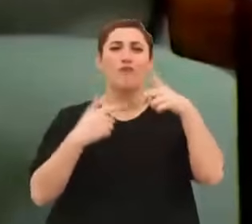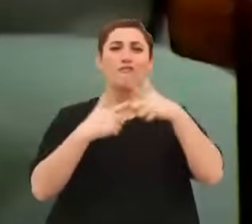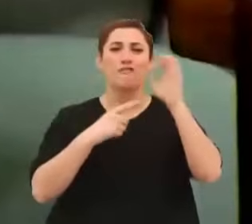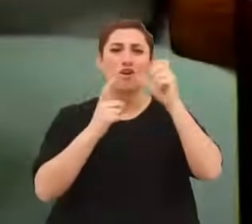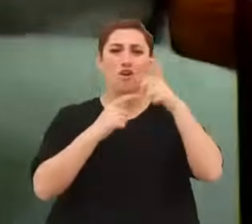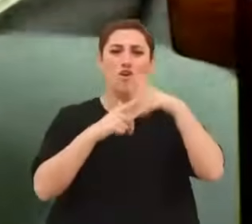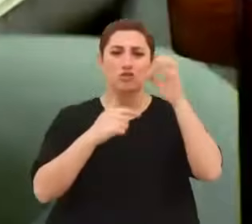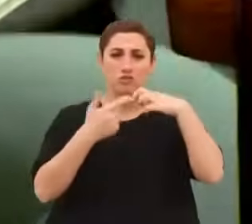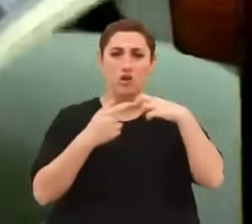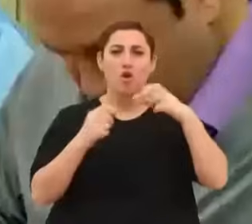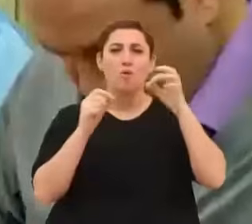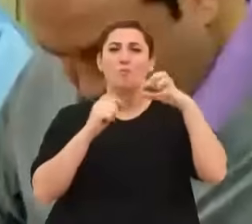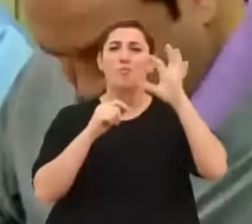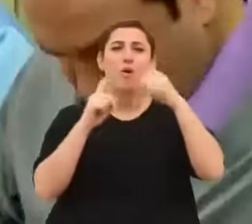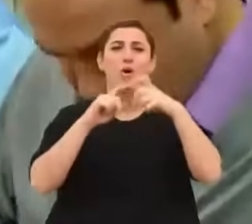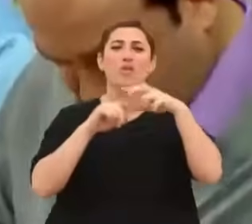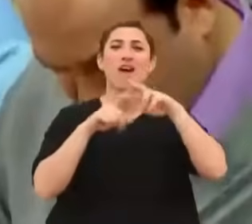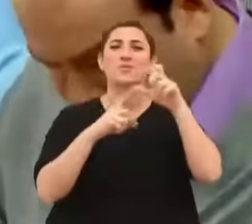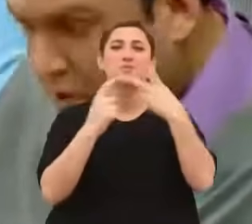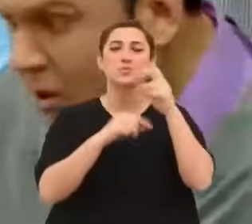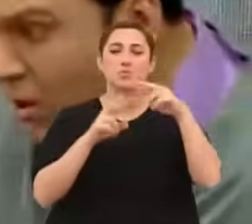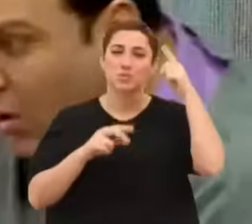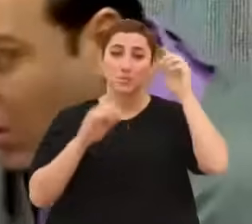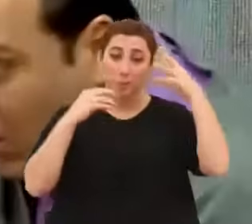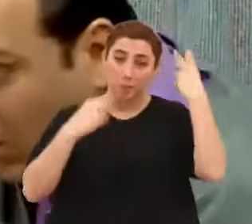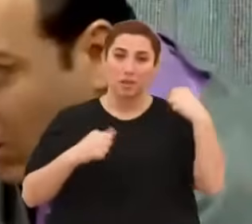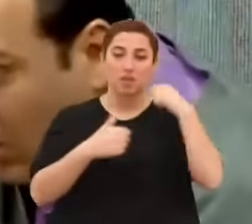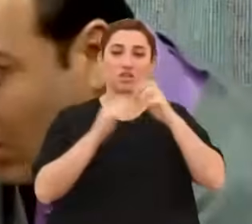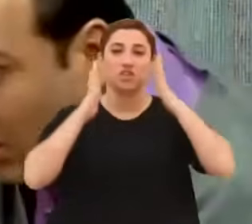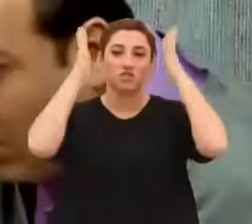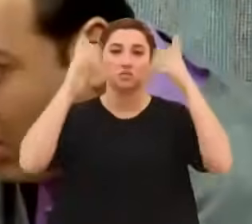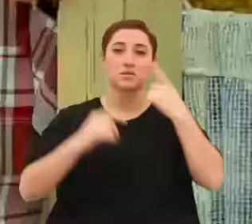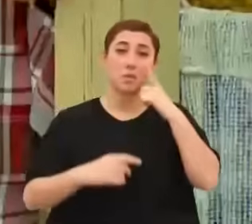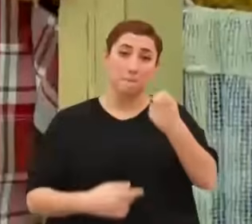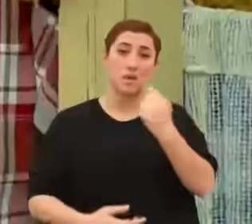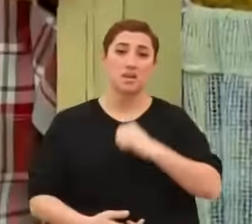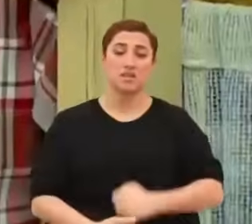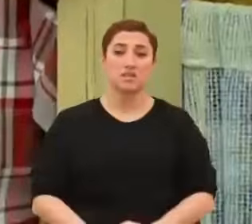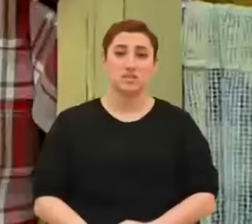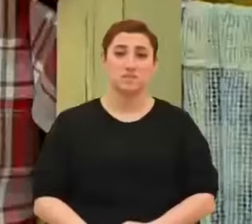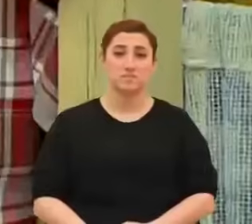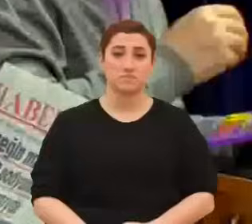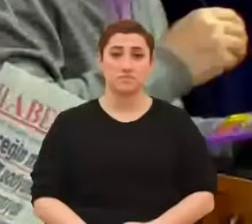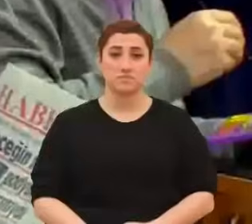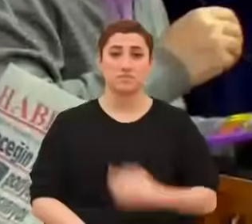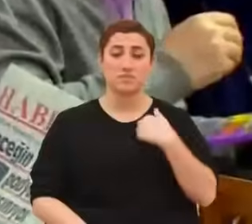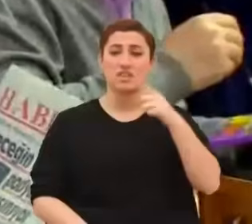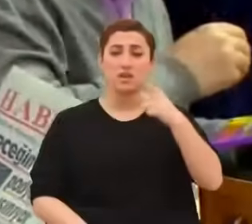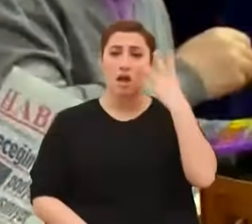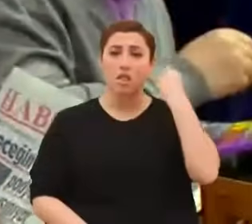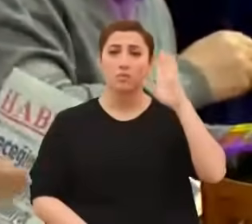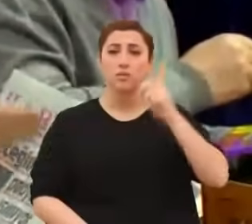potasyum dökülen saçların yeniden çıkmasını sağlıyor. Ya şuna bak ya. Ya ben şeyi